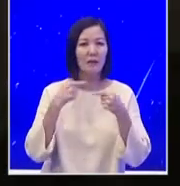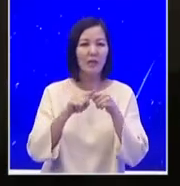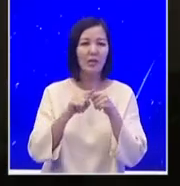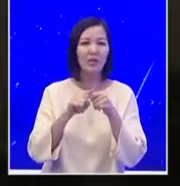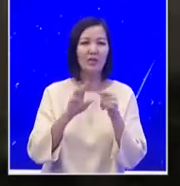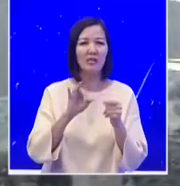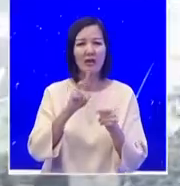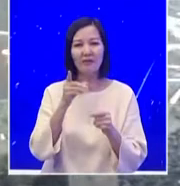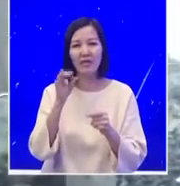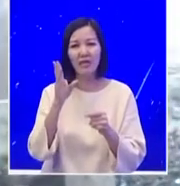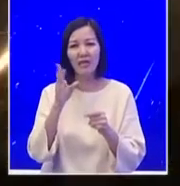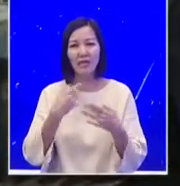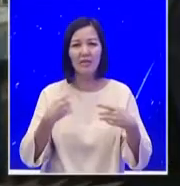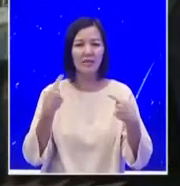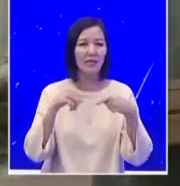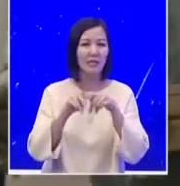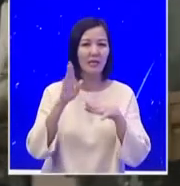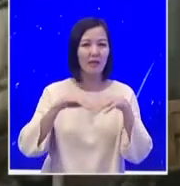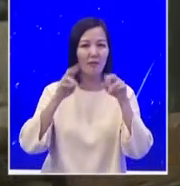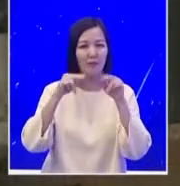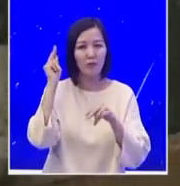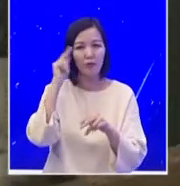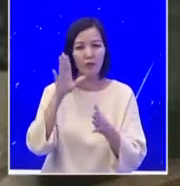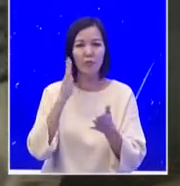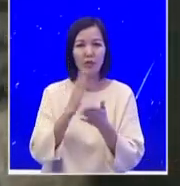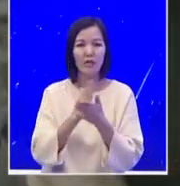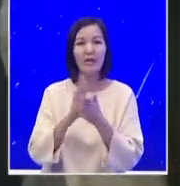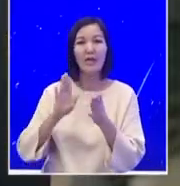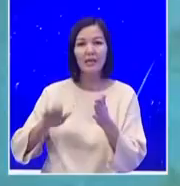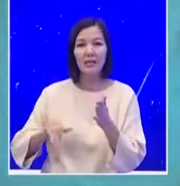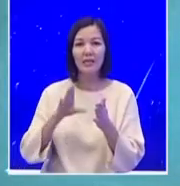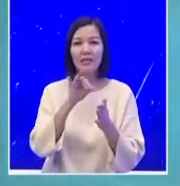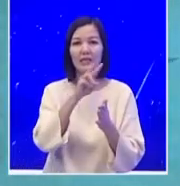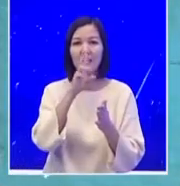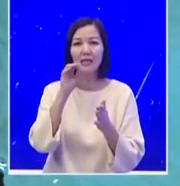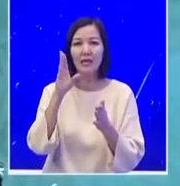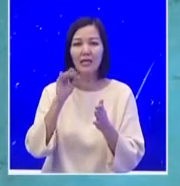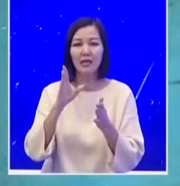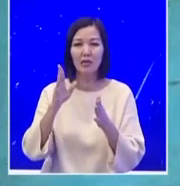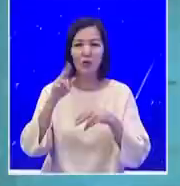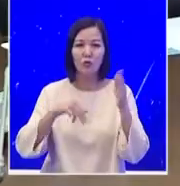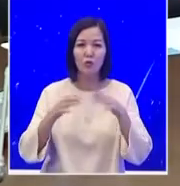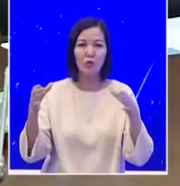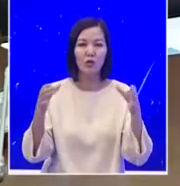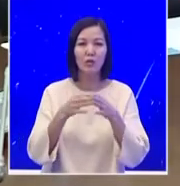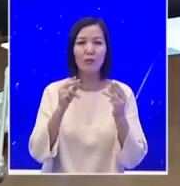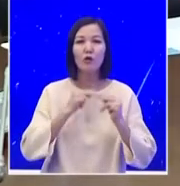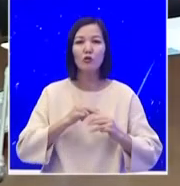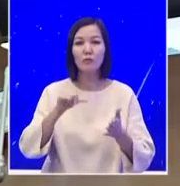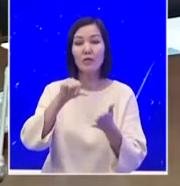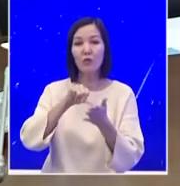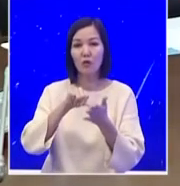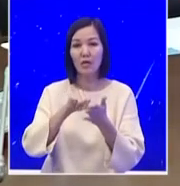машинист, автогрейдер сынды техникалық мамандықты меңгеріп шығады. Кейін Ситик Контракшн жол құрылыс компаниясына жұмысқа